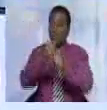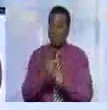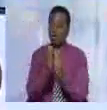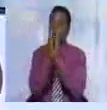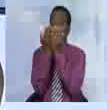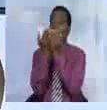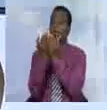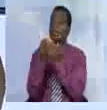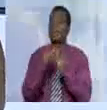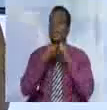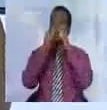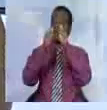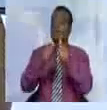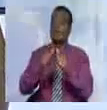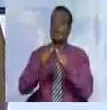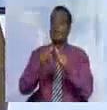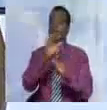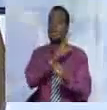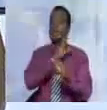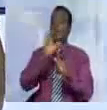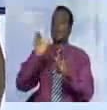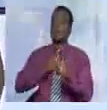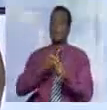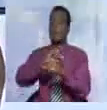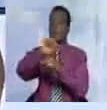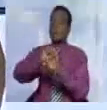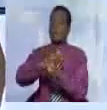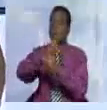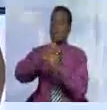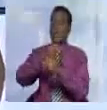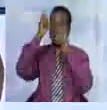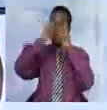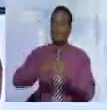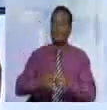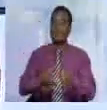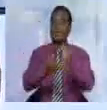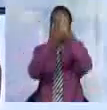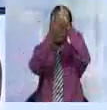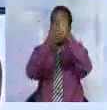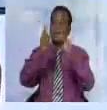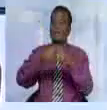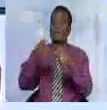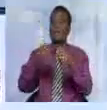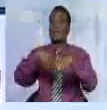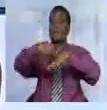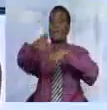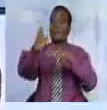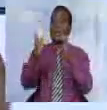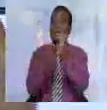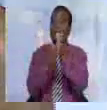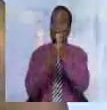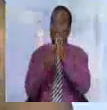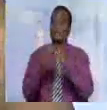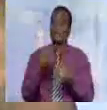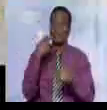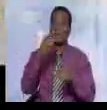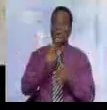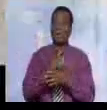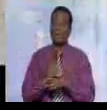scolaires. C'est un don du conseil Café Cacao qui a décidé d'apporter son appui à la scolarisation des tout-petits. Thérèse